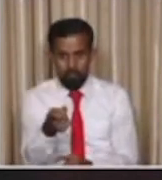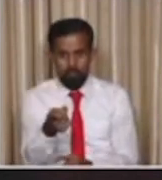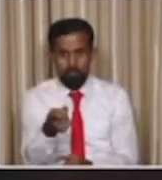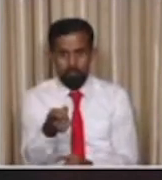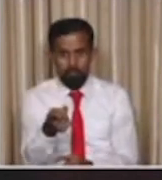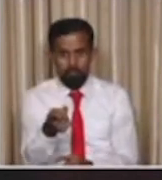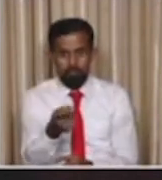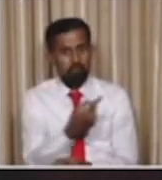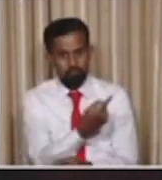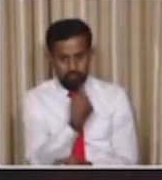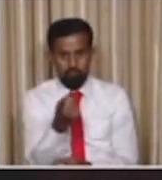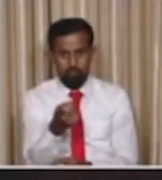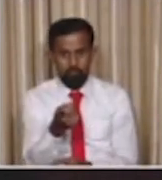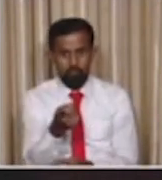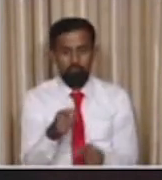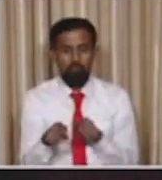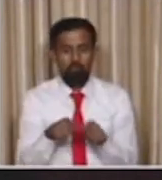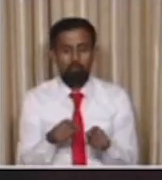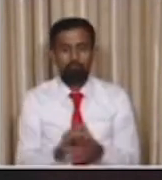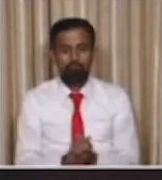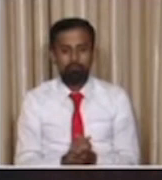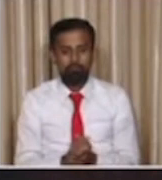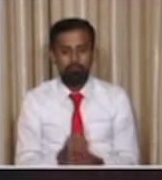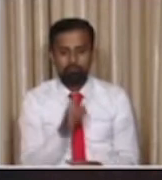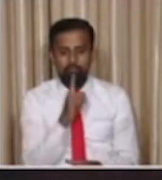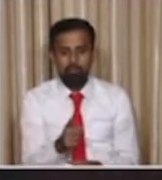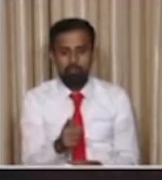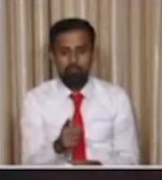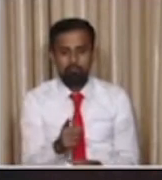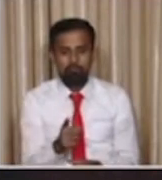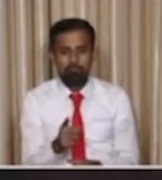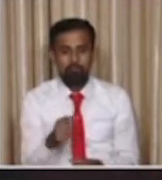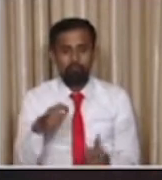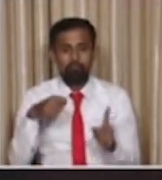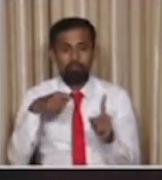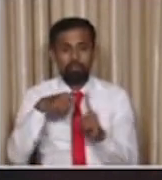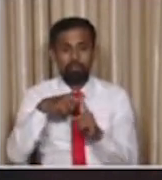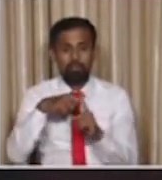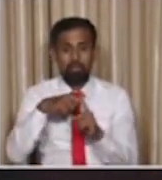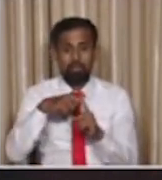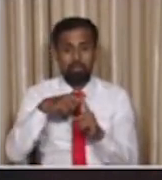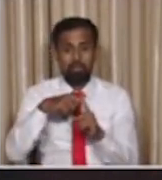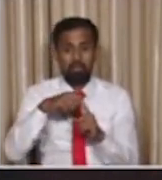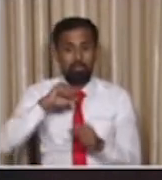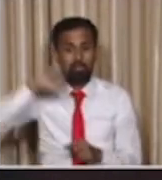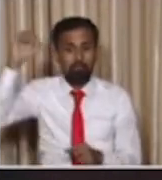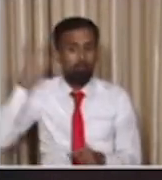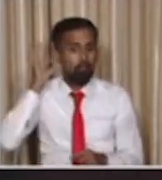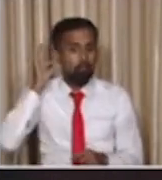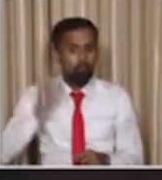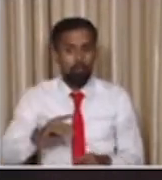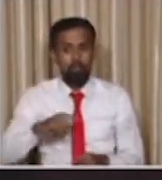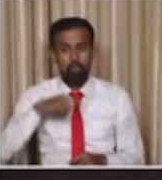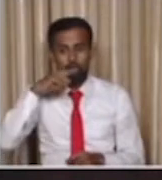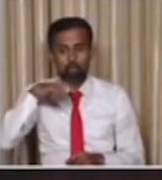කැමති ඒ කියන අයගෙන් ඒ වගේම මං කියන්න කැමති එදා කැලණිතිස්ස රජතුලෝ තමන්ගේ දුව මුහුදට